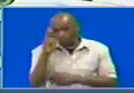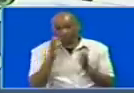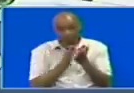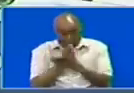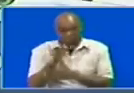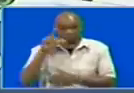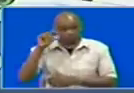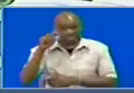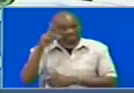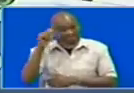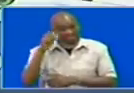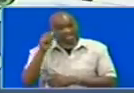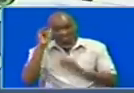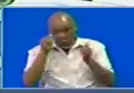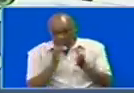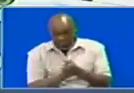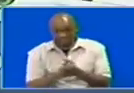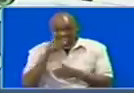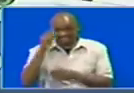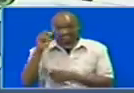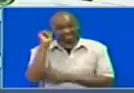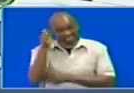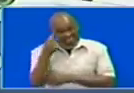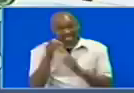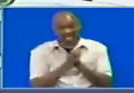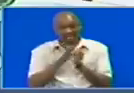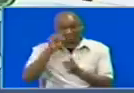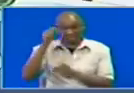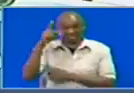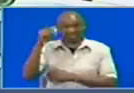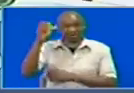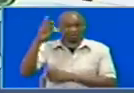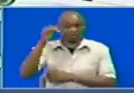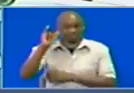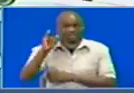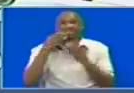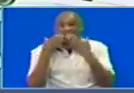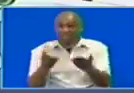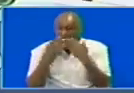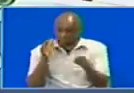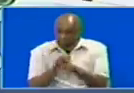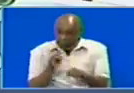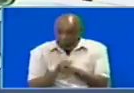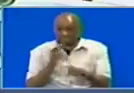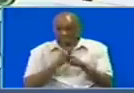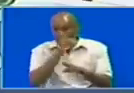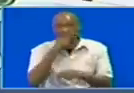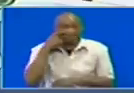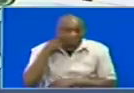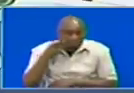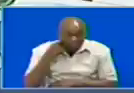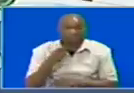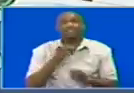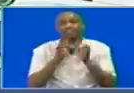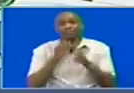mtandao wa Twitter @KTNnews, @KTNKenya na vilevile @MaryKilobi. Shukran sana kwa kujumuika nasi. Mimi ni Mary Kilobi, mtangazaji wa ishara